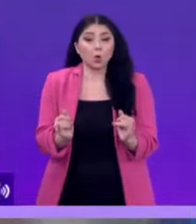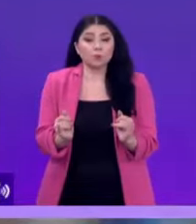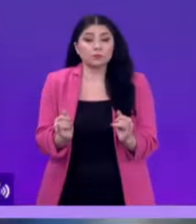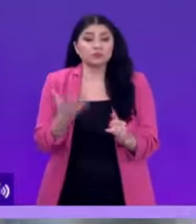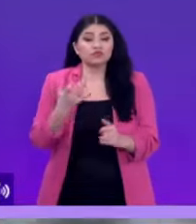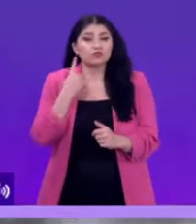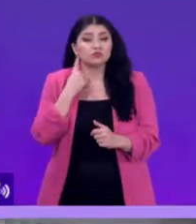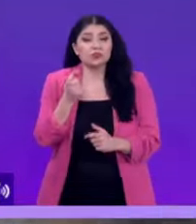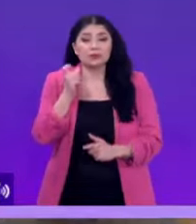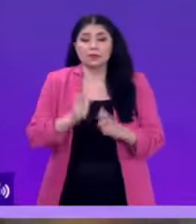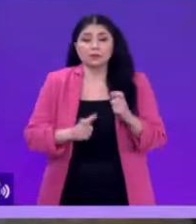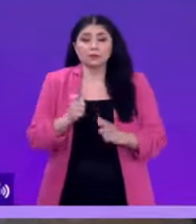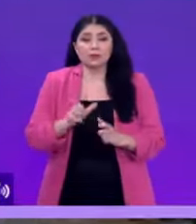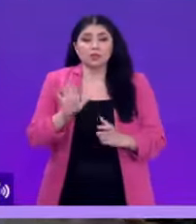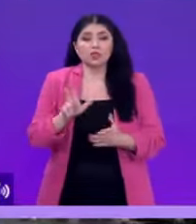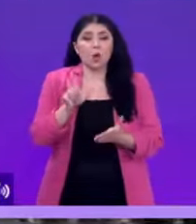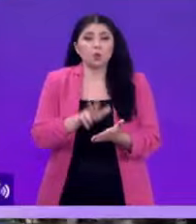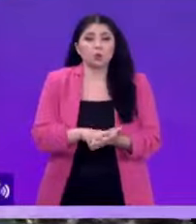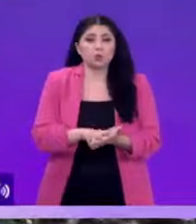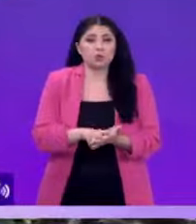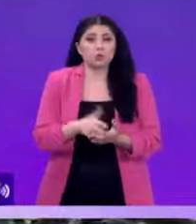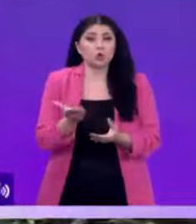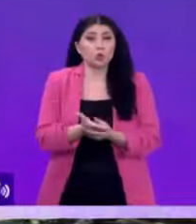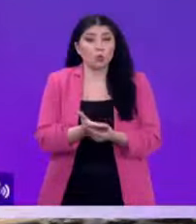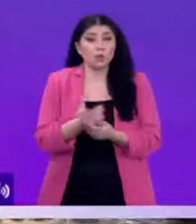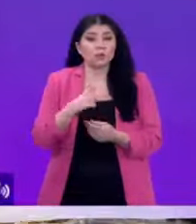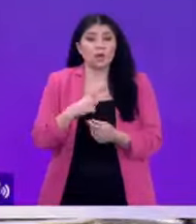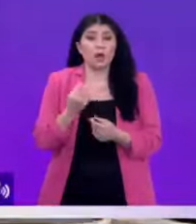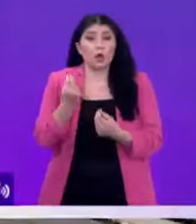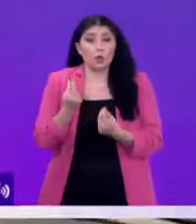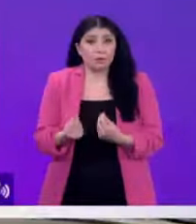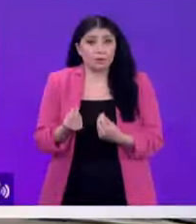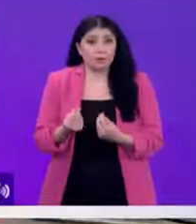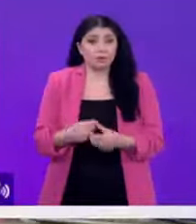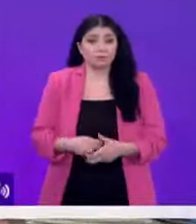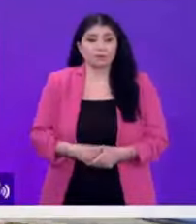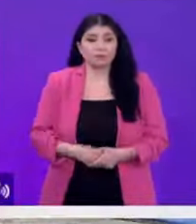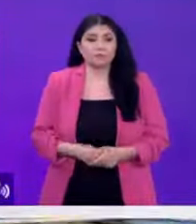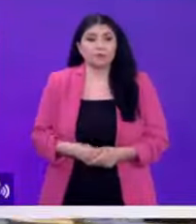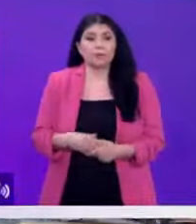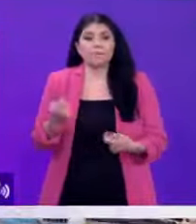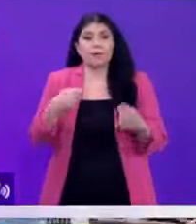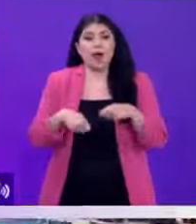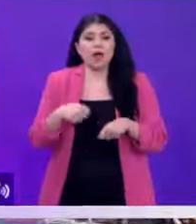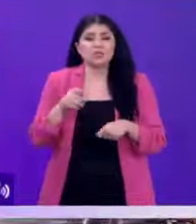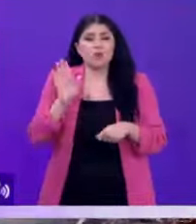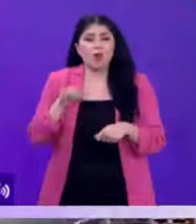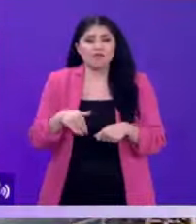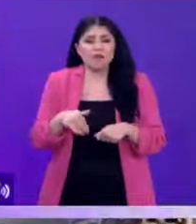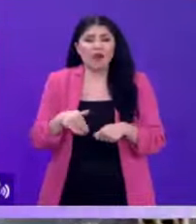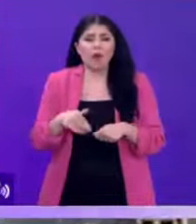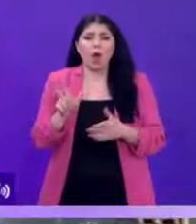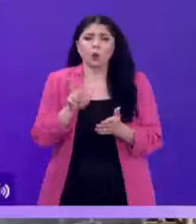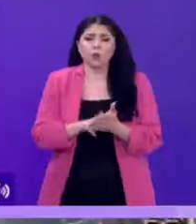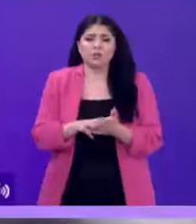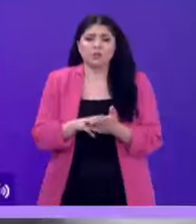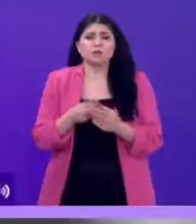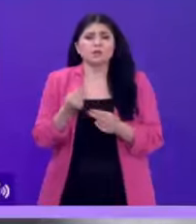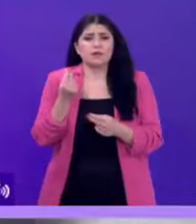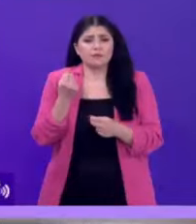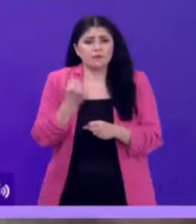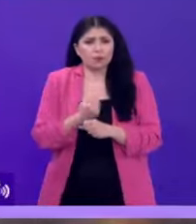ce știi despre aceste autorizații? Actele erau în regulă? Din ceea ce știu, magazinul respectiv avea toate autorizațiile în regulă. Vorbim